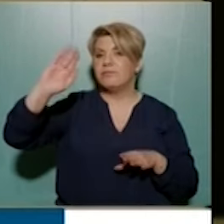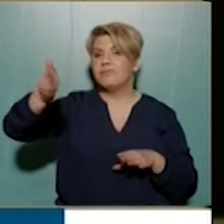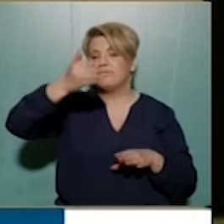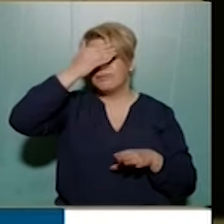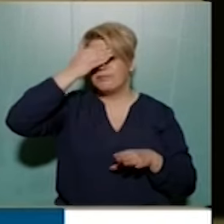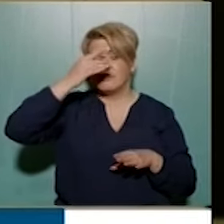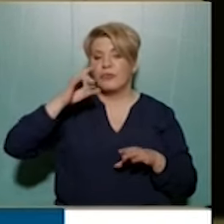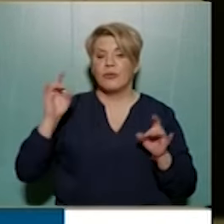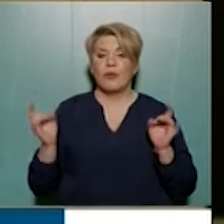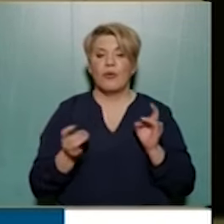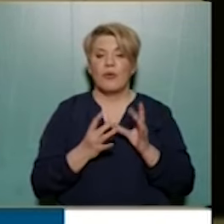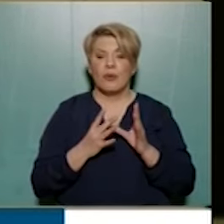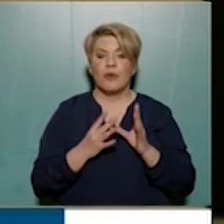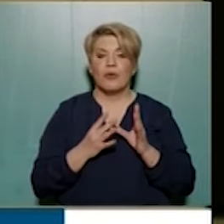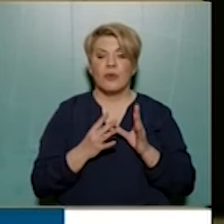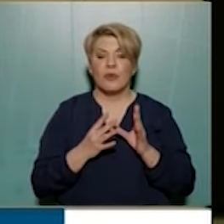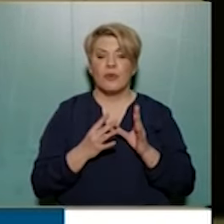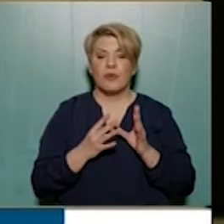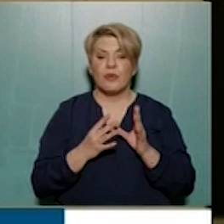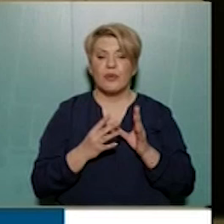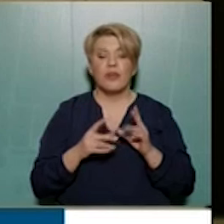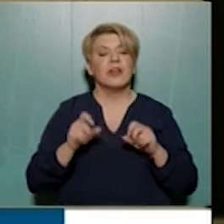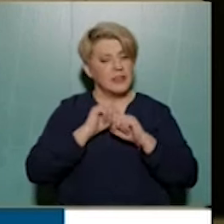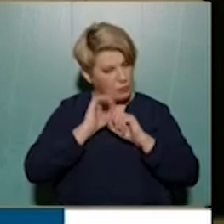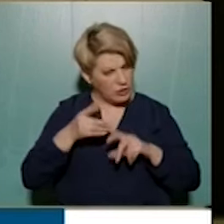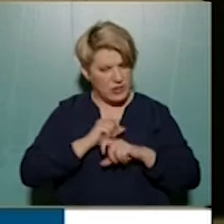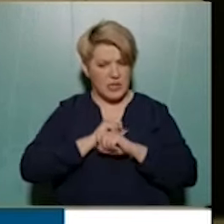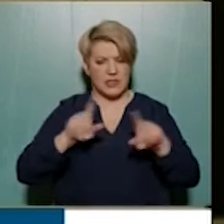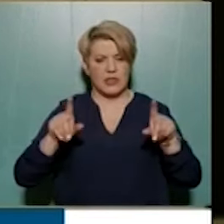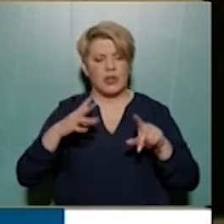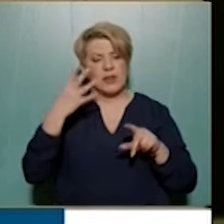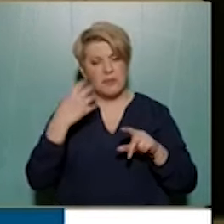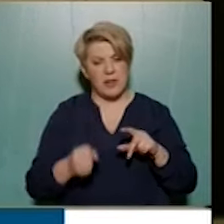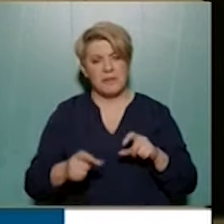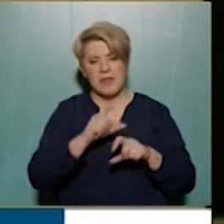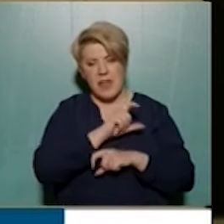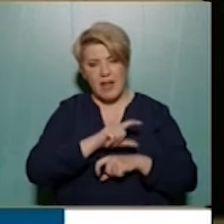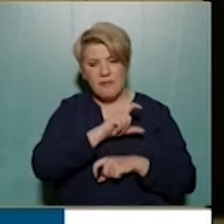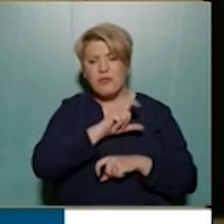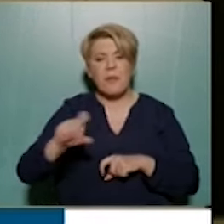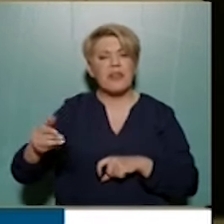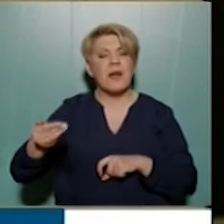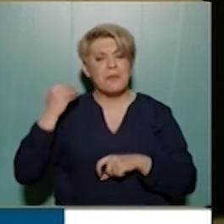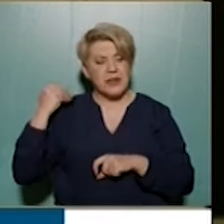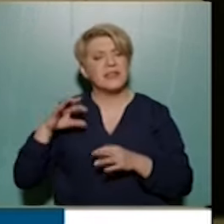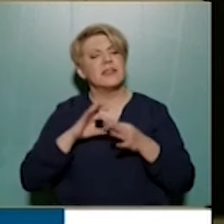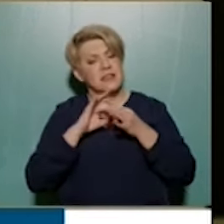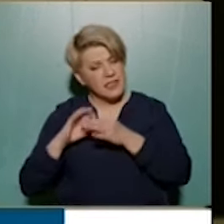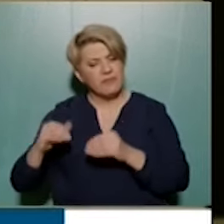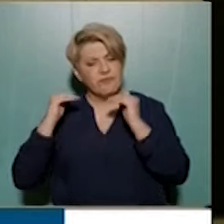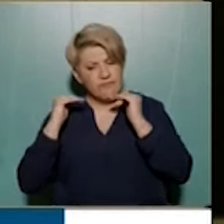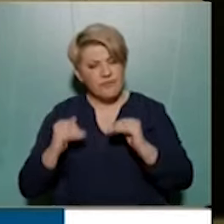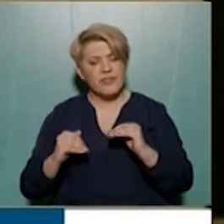και όταν, μπορώ να σας τα στείλω κιόλας, υπάρχει μια εβδομάδα πριν και συνεχίζεται αυτές τις